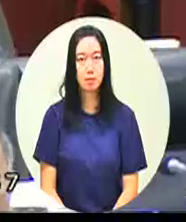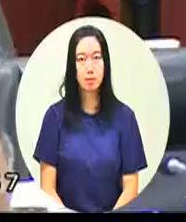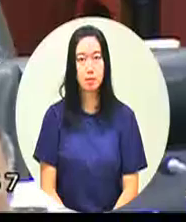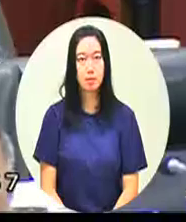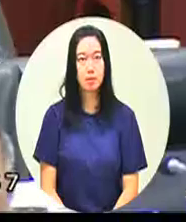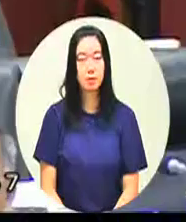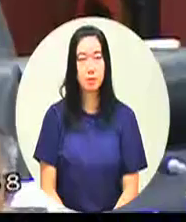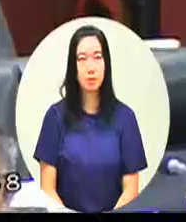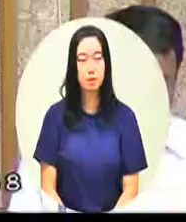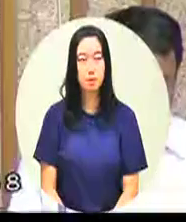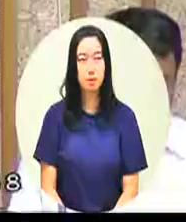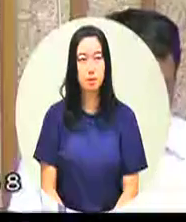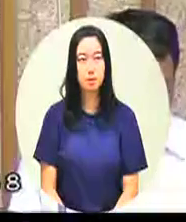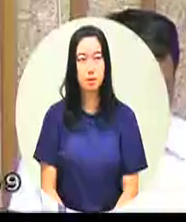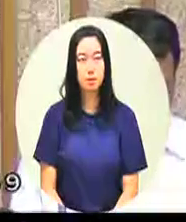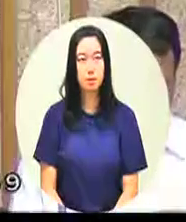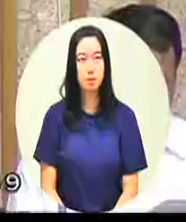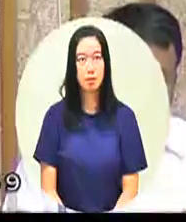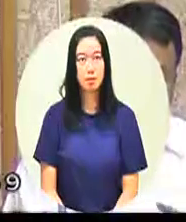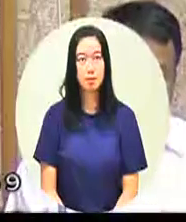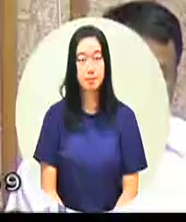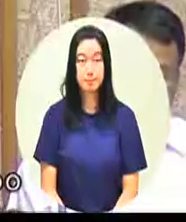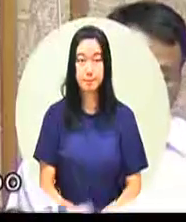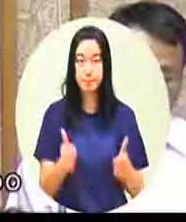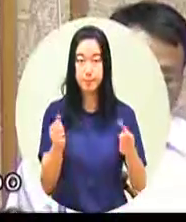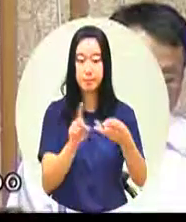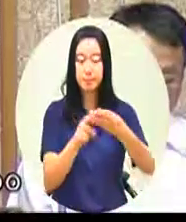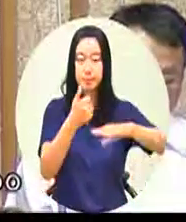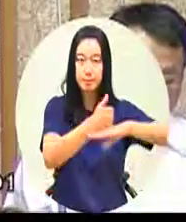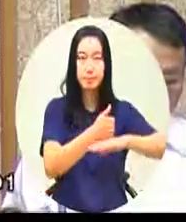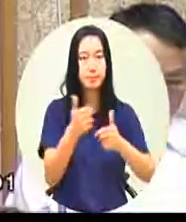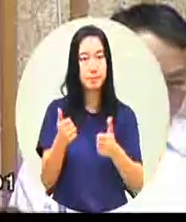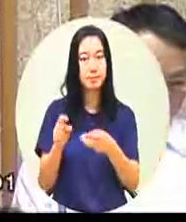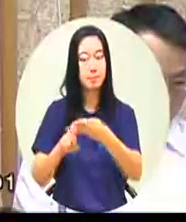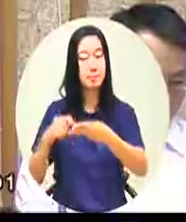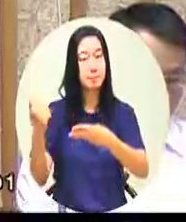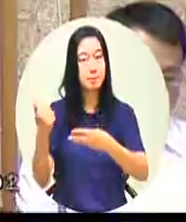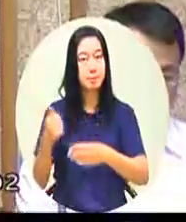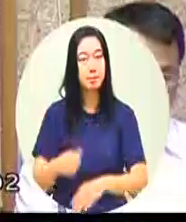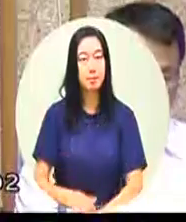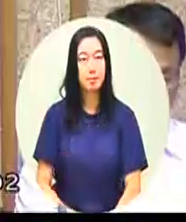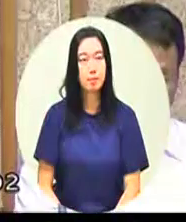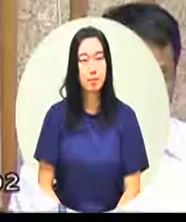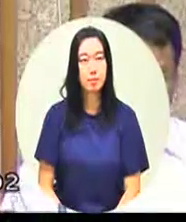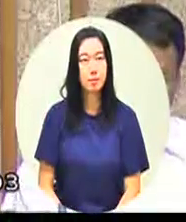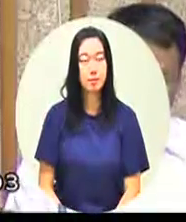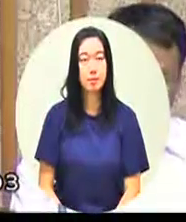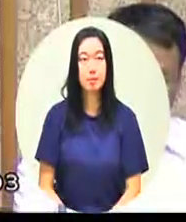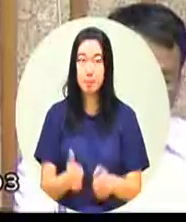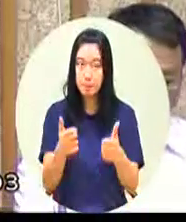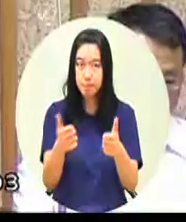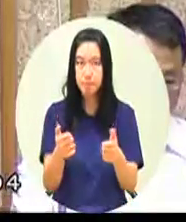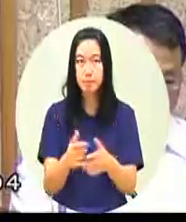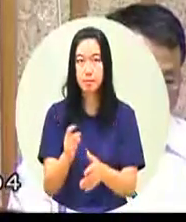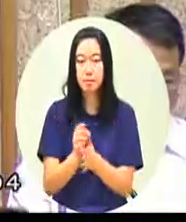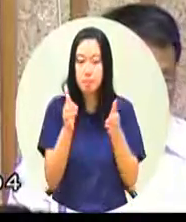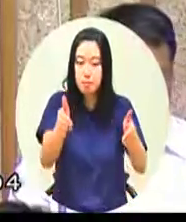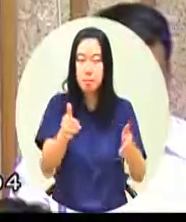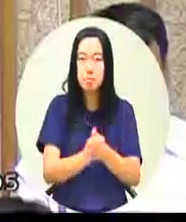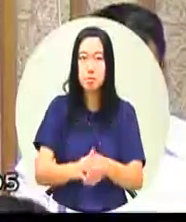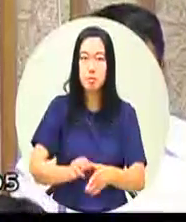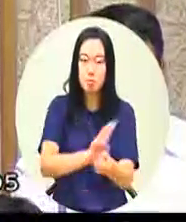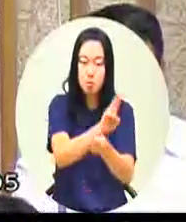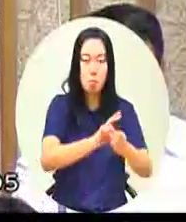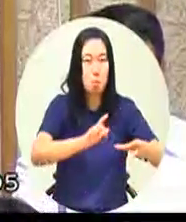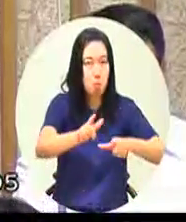谢谢主席，谢谢王宇。我想， 感谢王议员对整个这一次风灾、整个林园